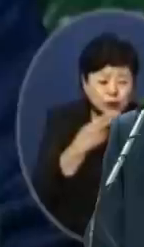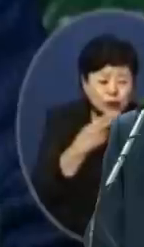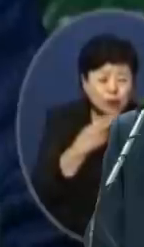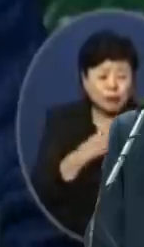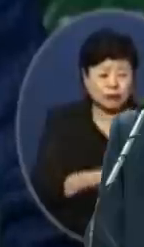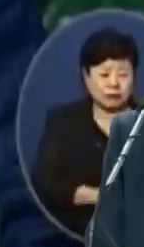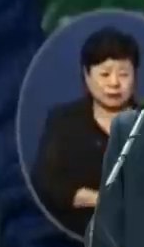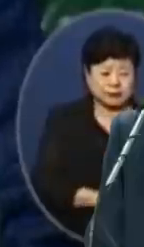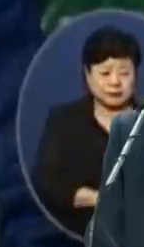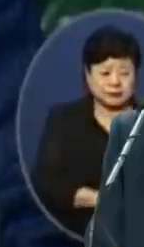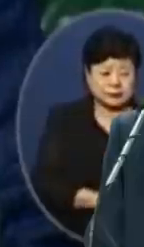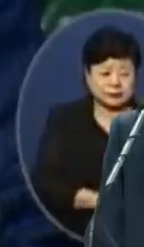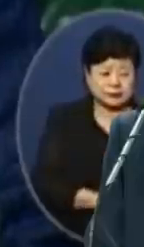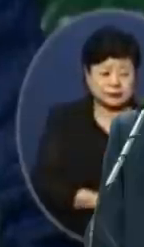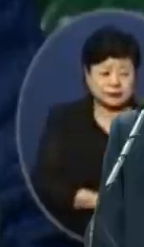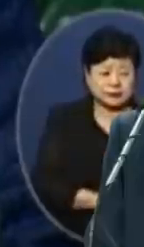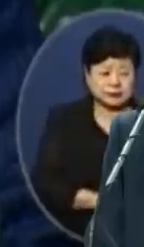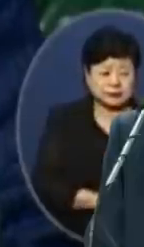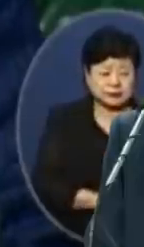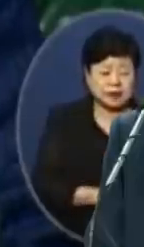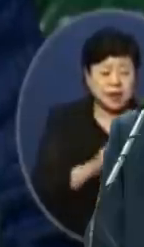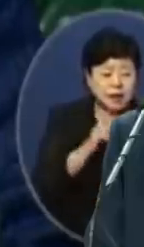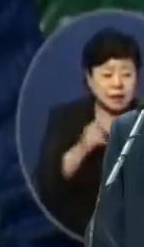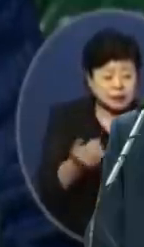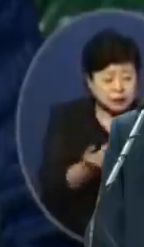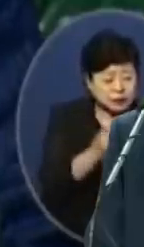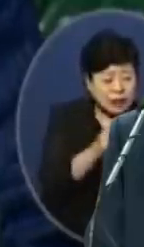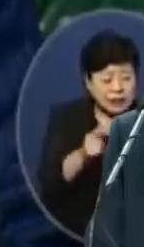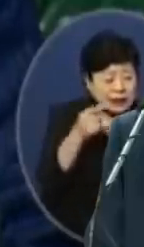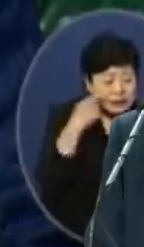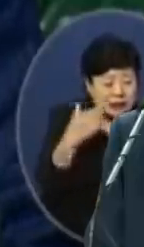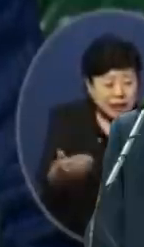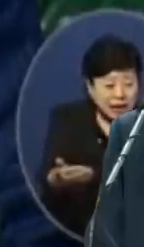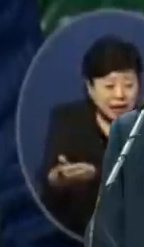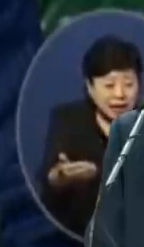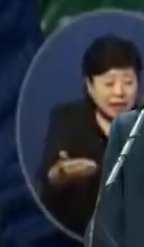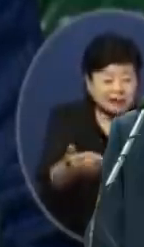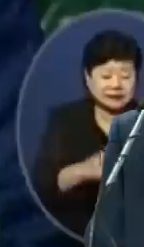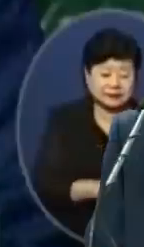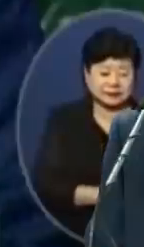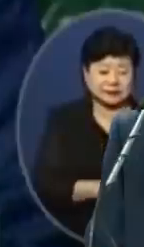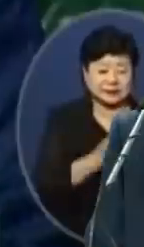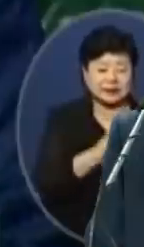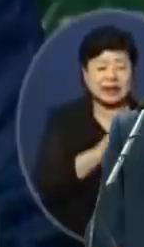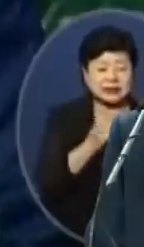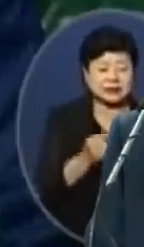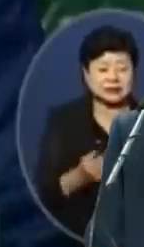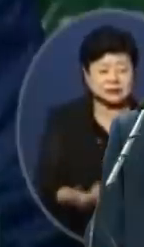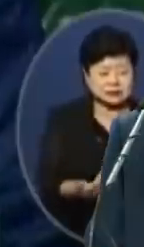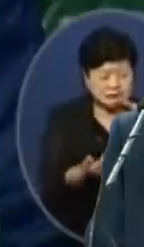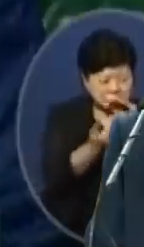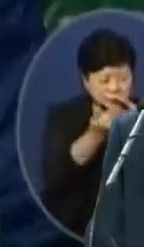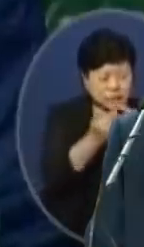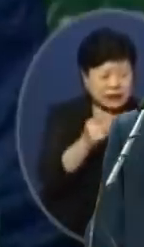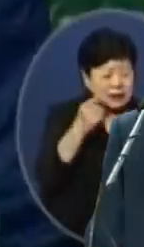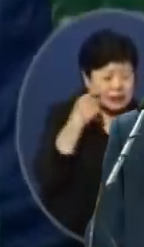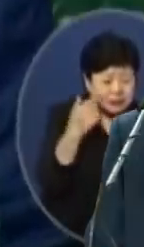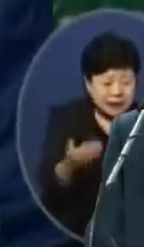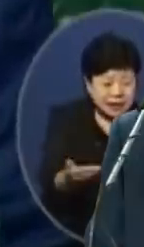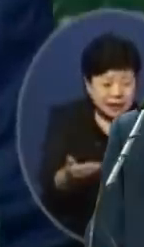없으시도다. 어찌 그 하신 말씀을 이루지 아니하며 그 하신 말씀을 성취하지 아니하시라고 성경에